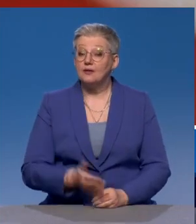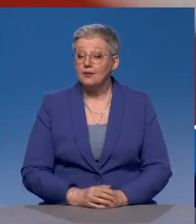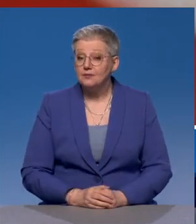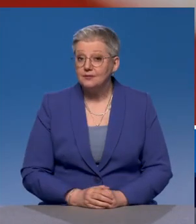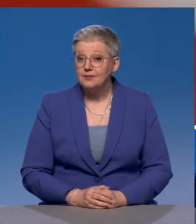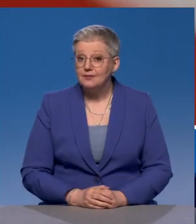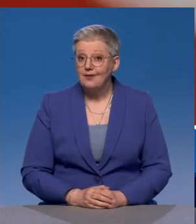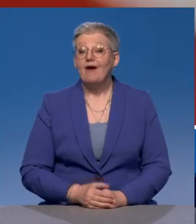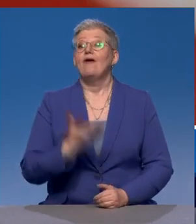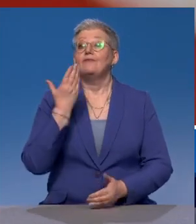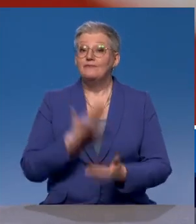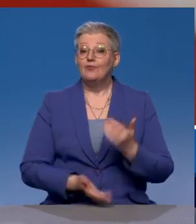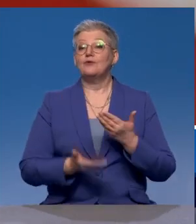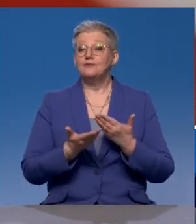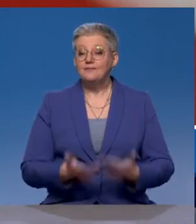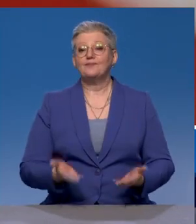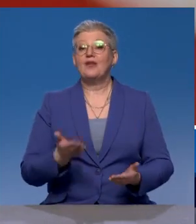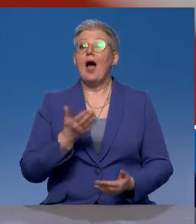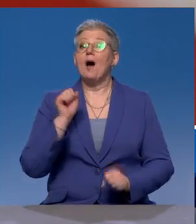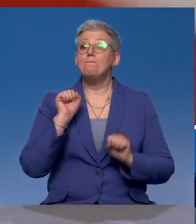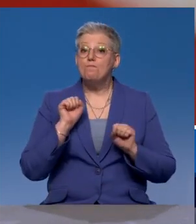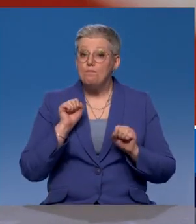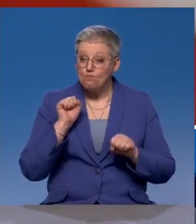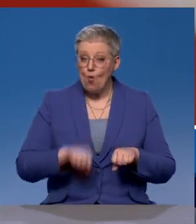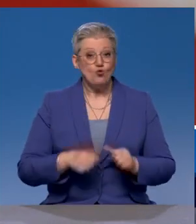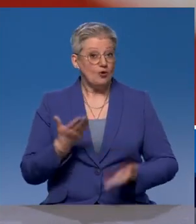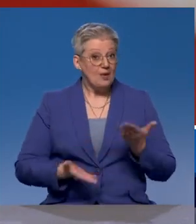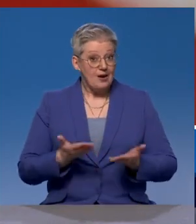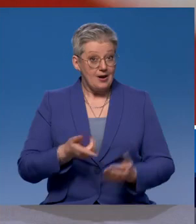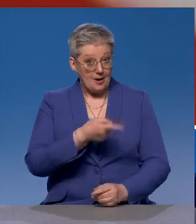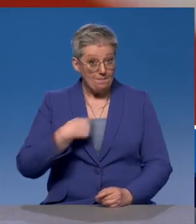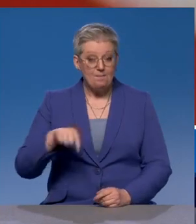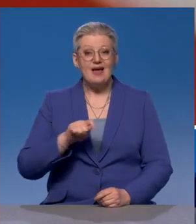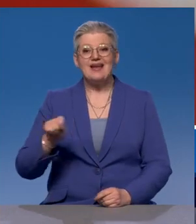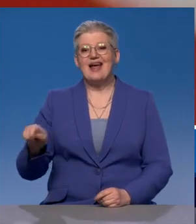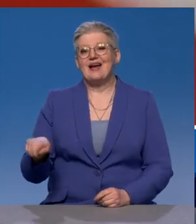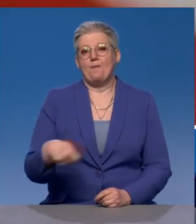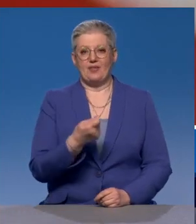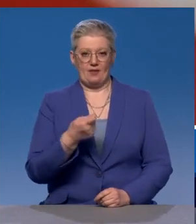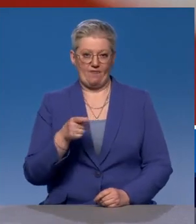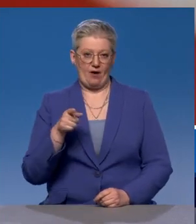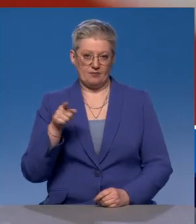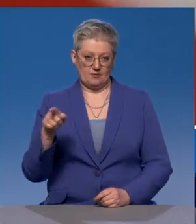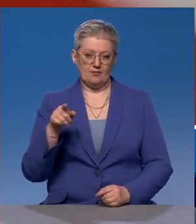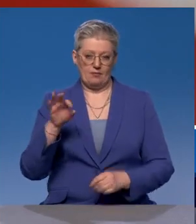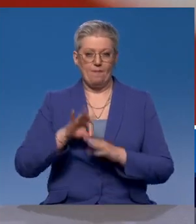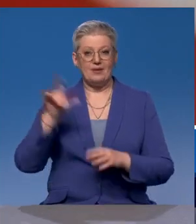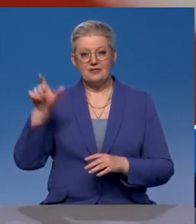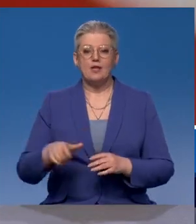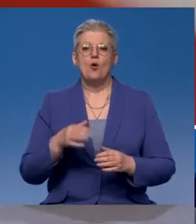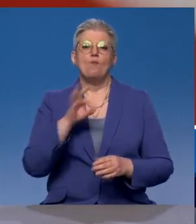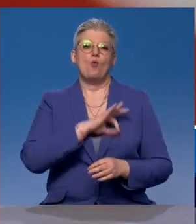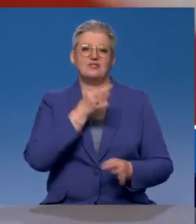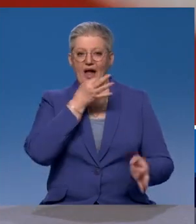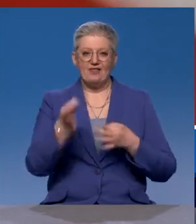Вот тут встает вопрос. А можем ли мы рекомендовать пациенту пользоваться ответами из чат-GPT? И вот сегодня